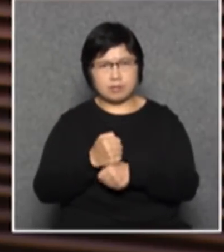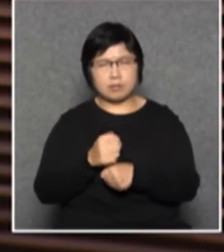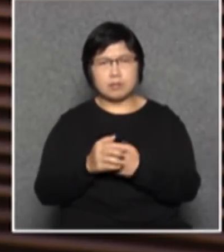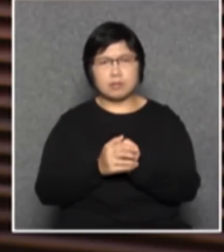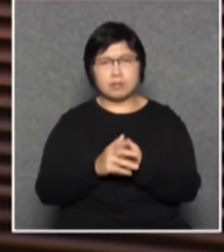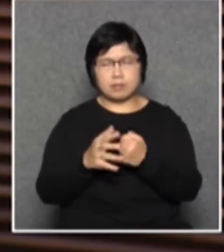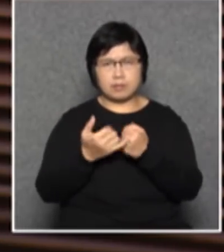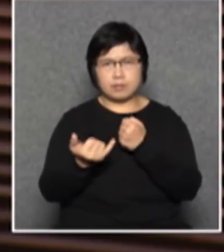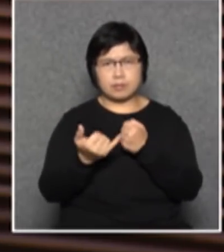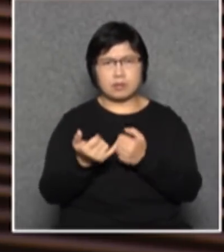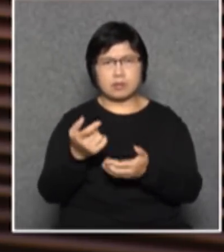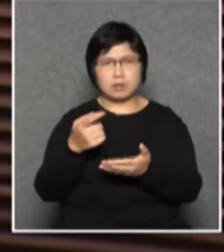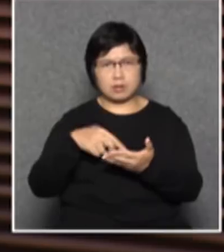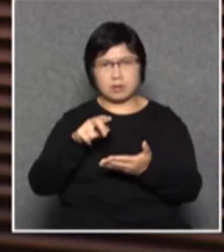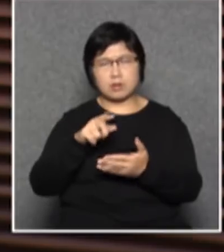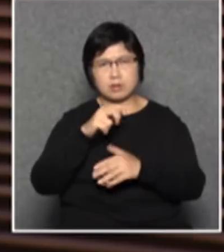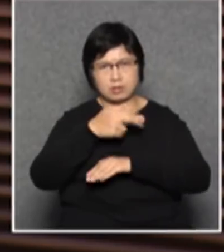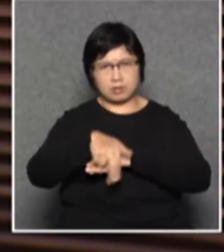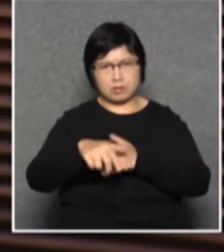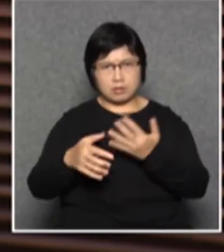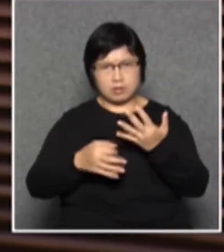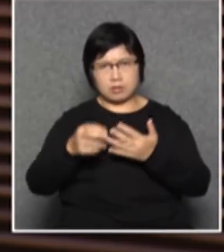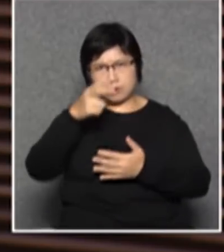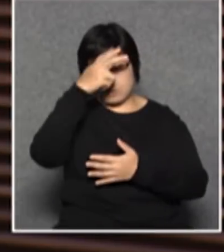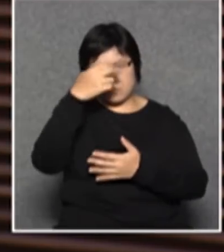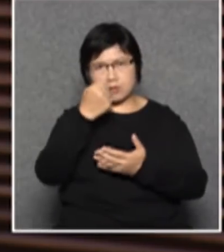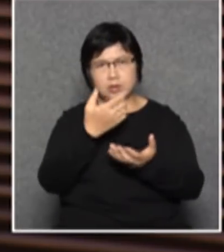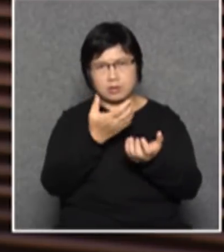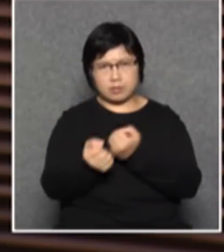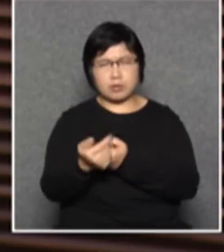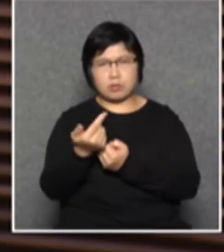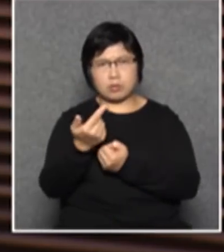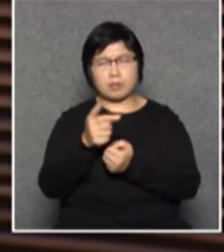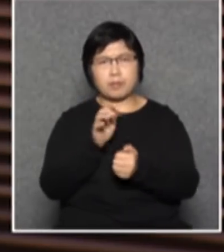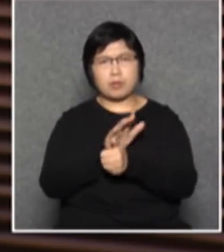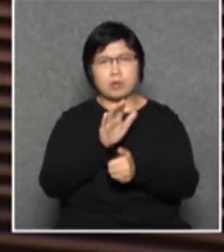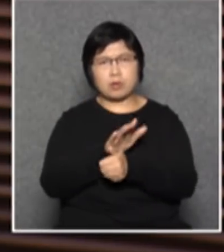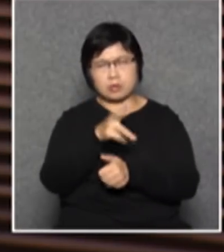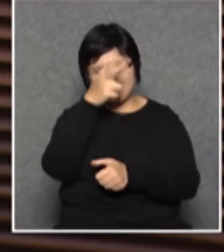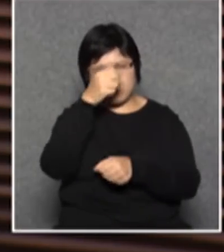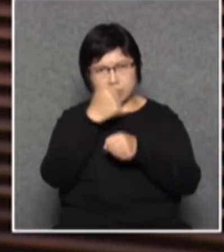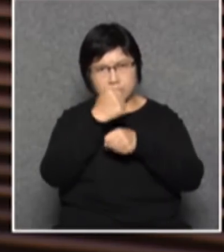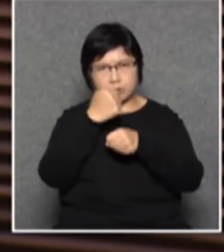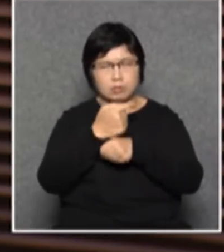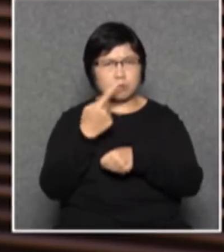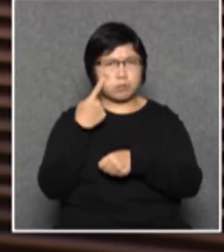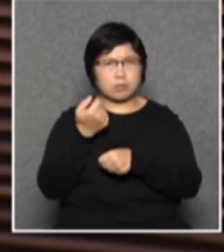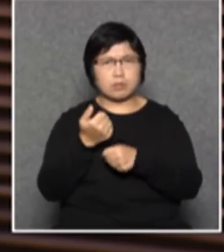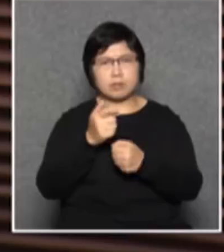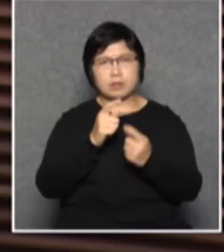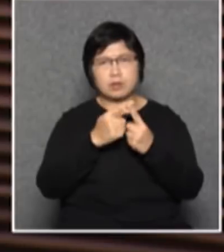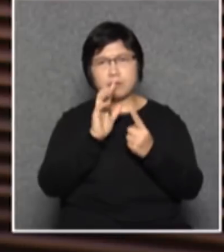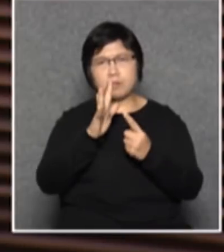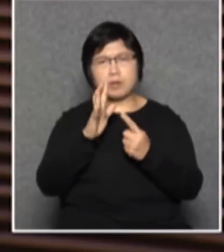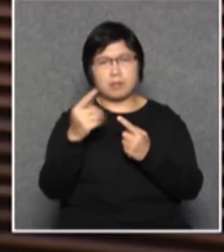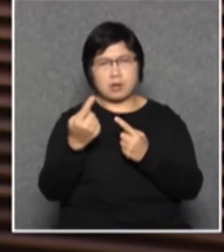六，通過方案提升行政長官的認受性，有利政府施政。500萬人選出來